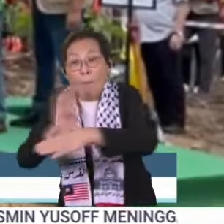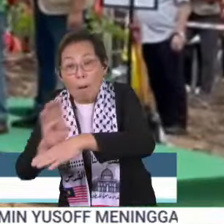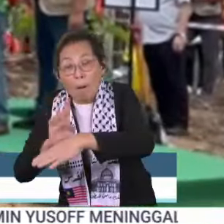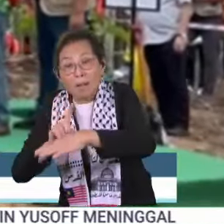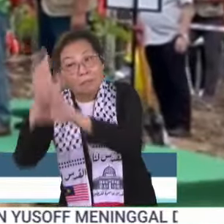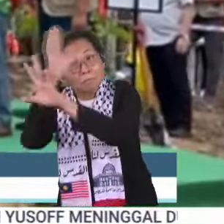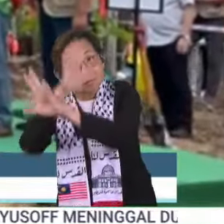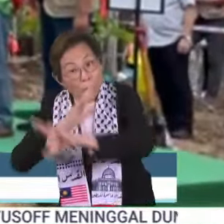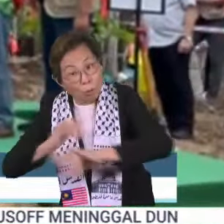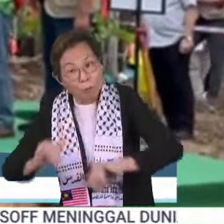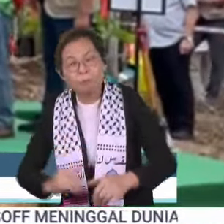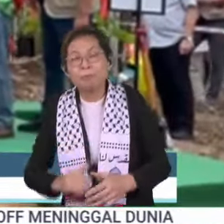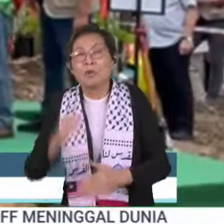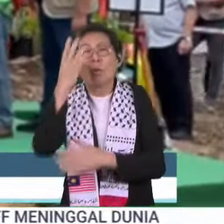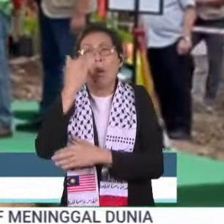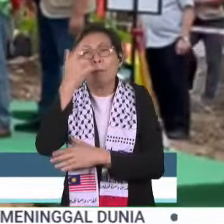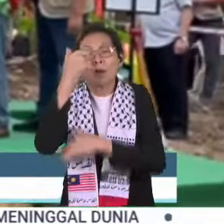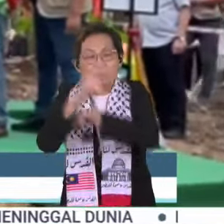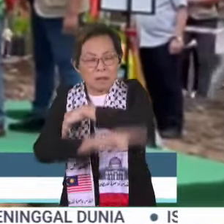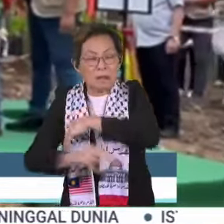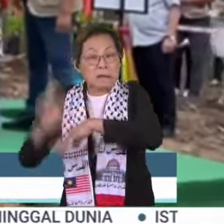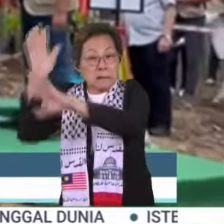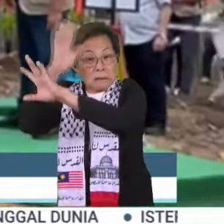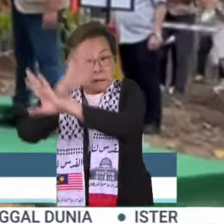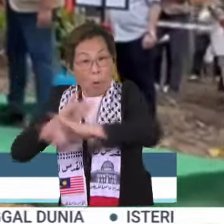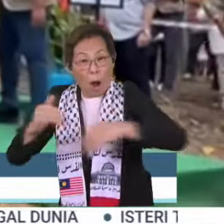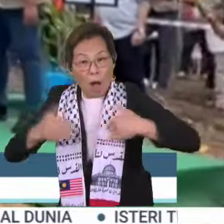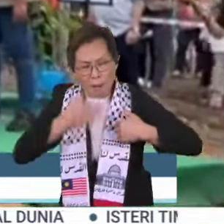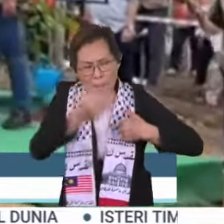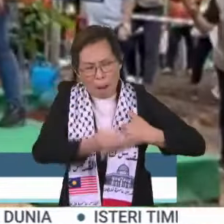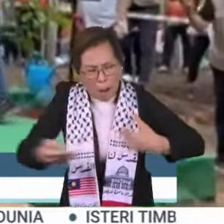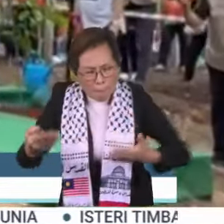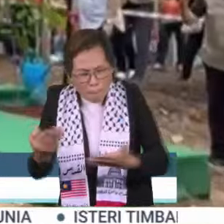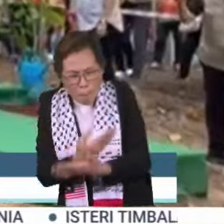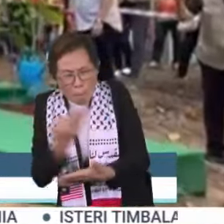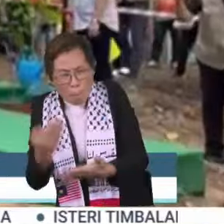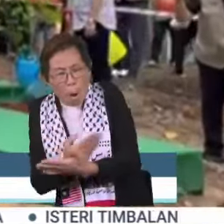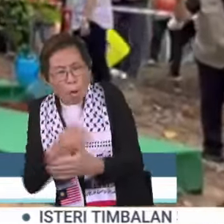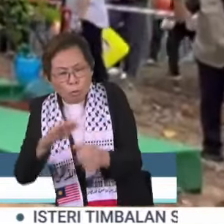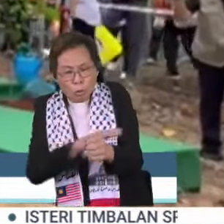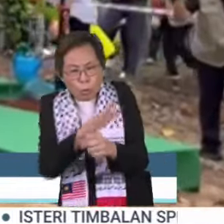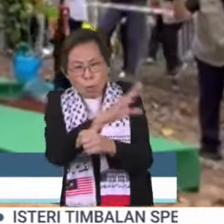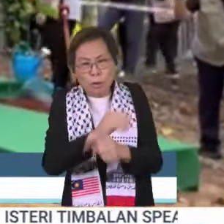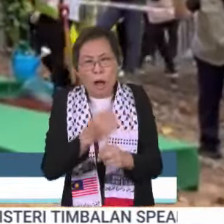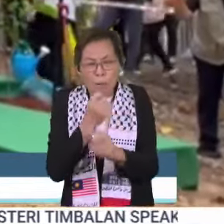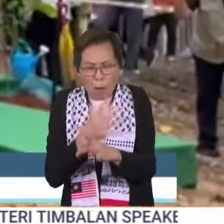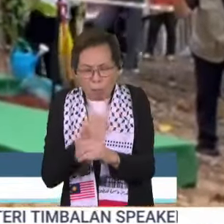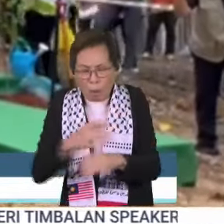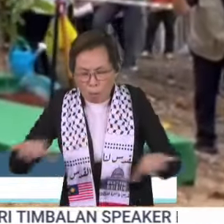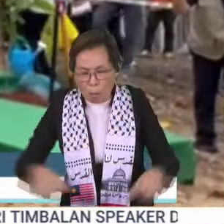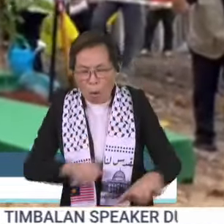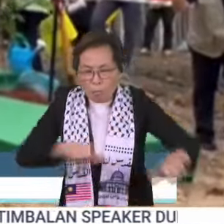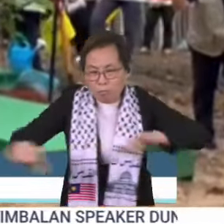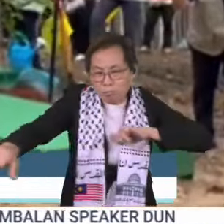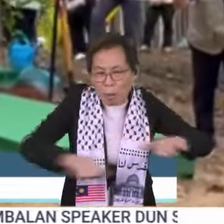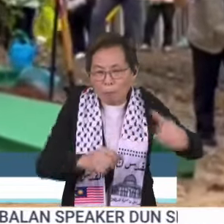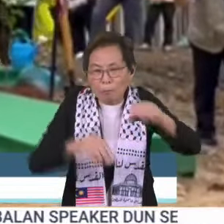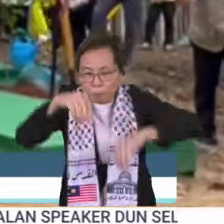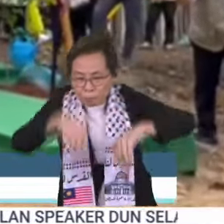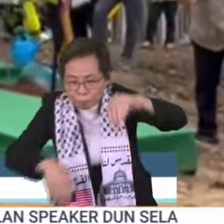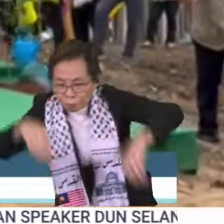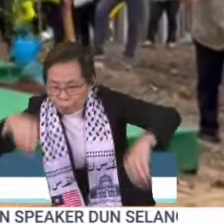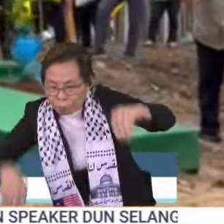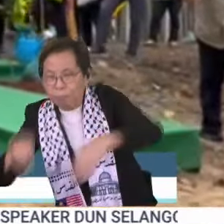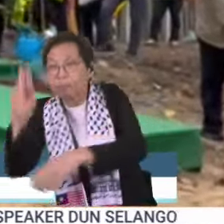di Sarawak yang berikutan negeri itu mempunyai bekalan bahan mentah yang mencukupi serta giat menjalankan aktiviti penanaman